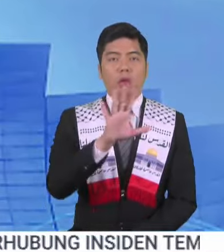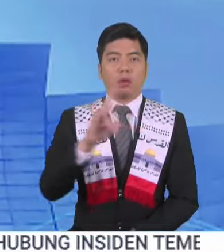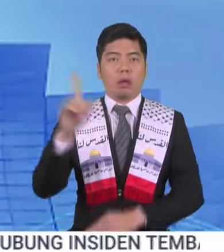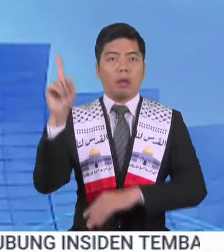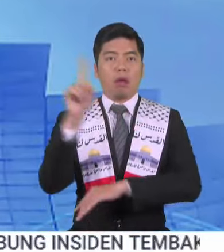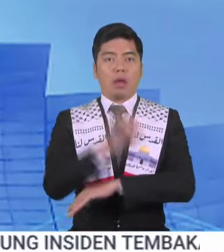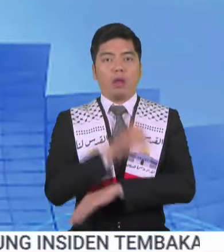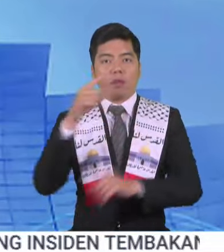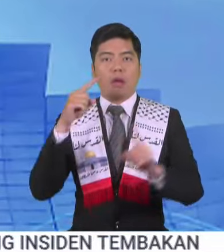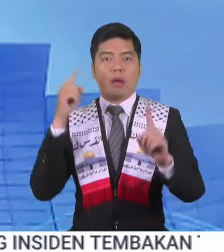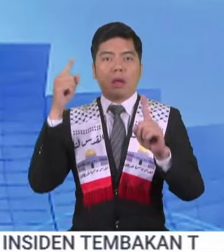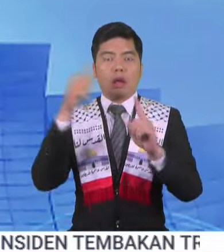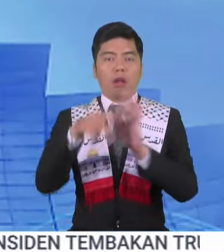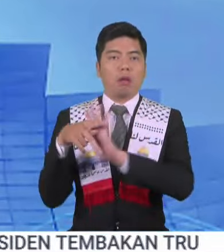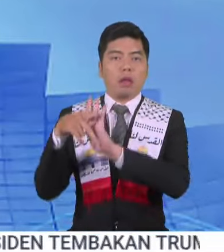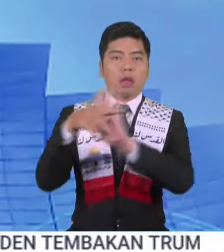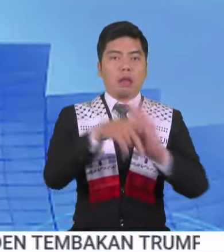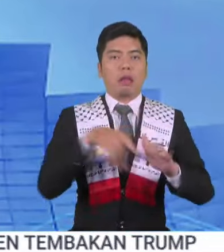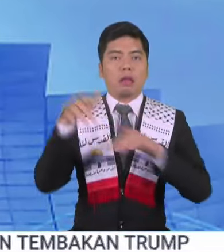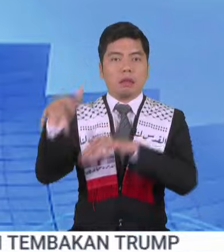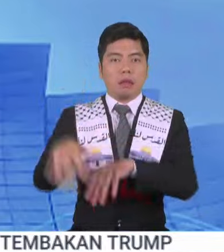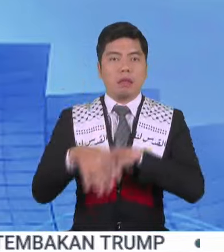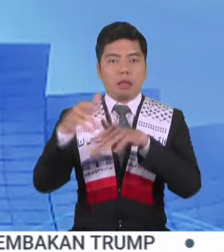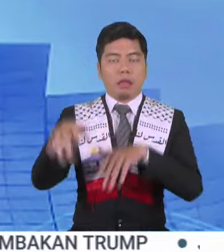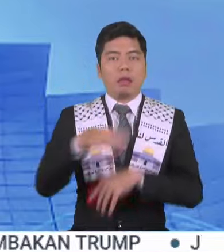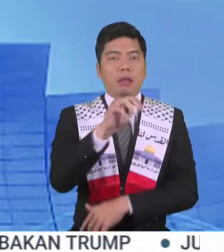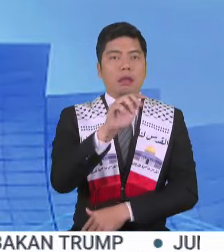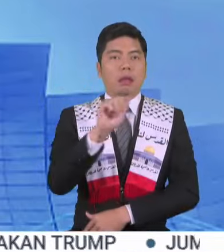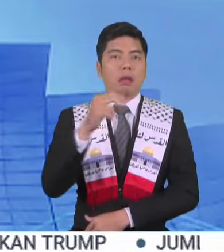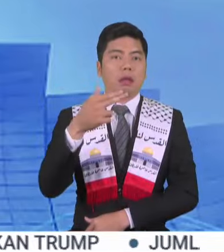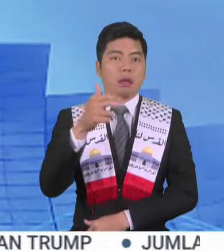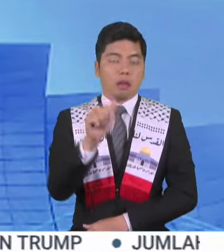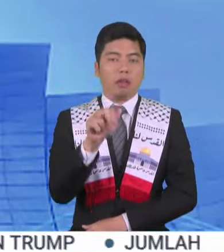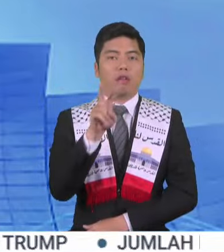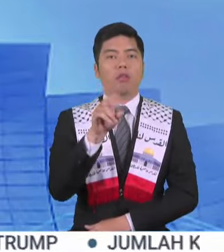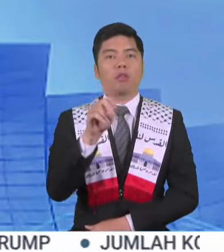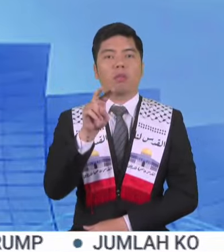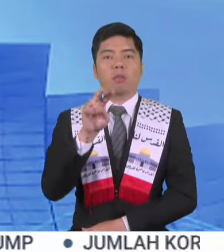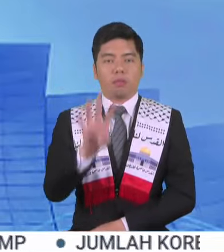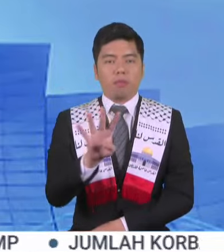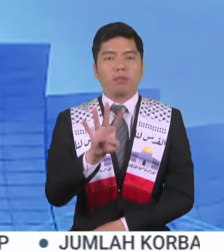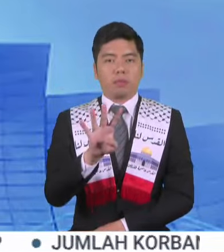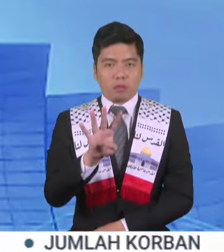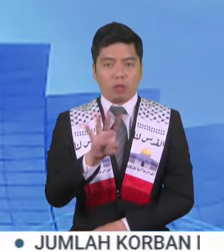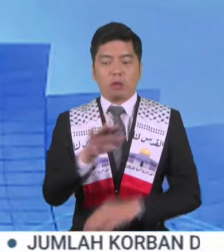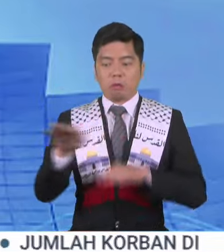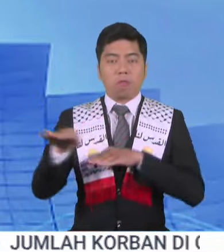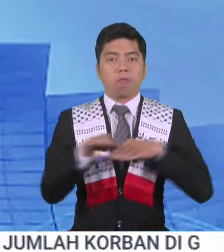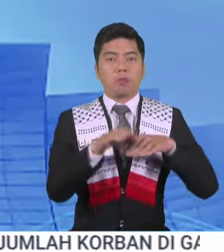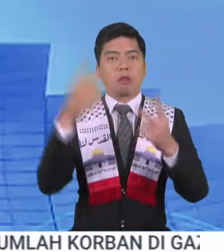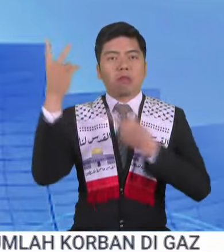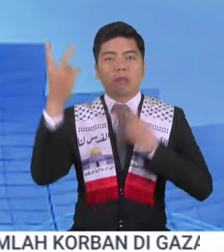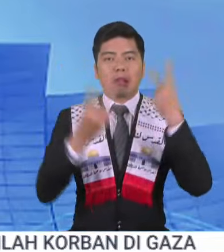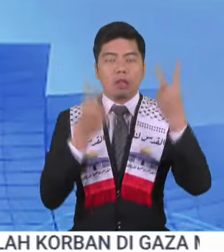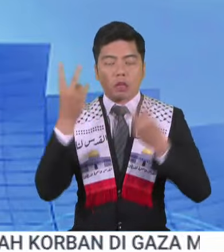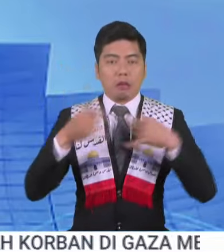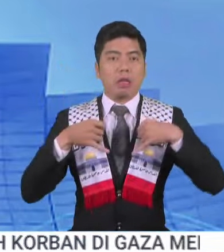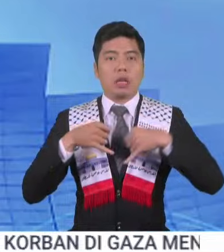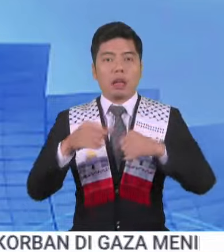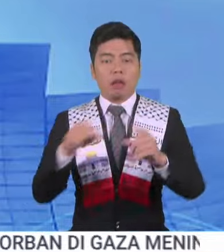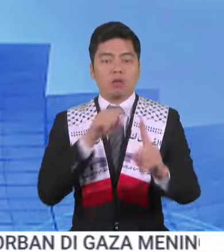57 hari menuju penganjuran Pameran Pertanian Hortikultur dan Agro Pelancongan Maha 2024. Konvoi Jelajah Road to